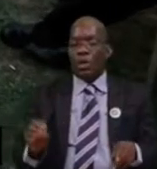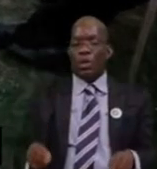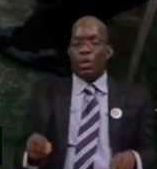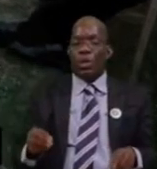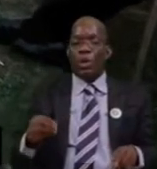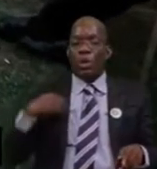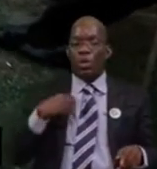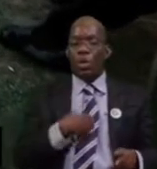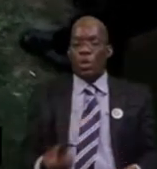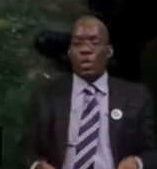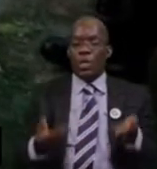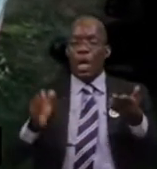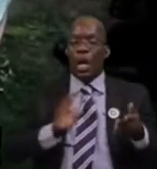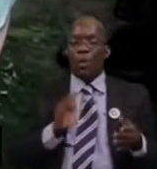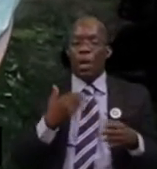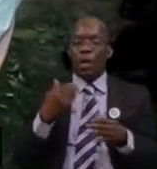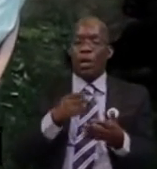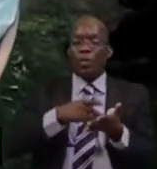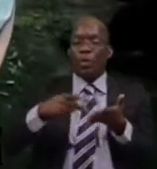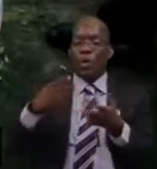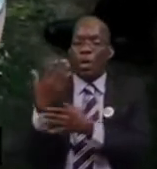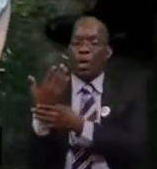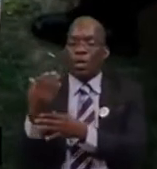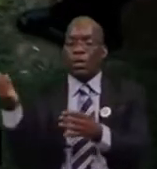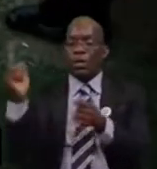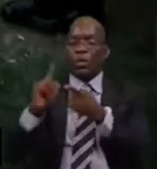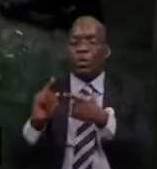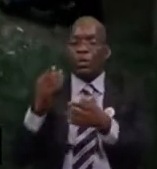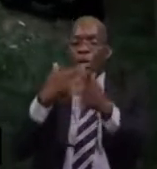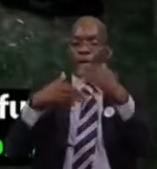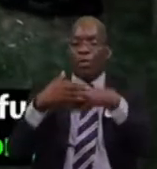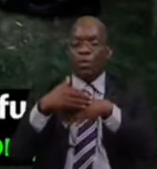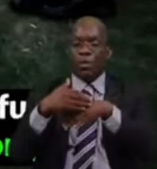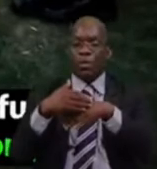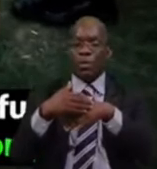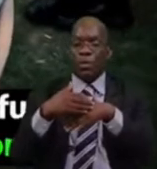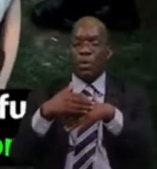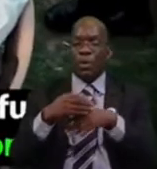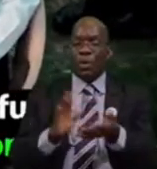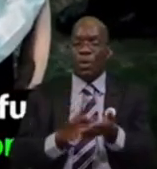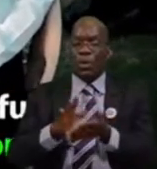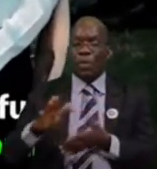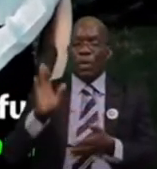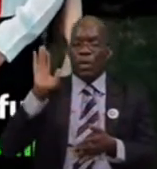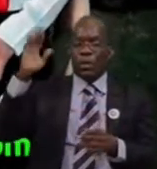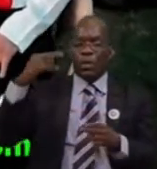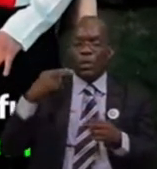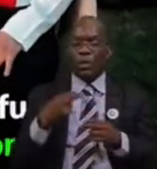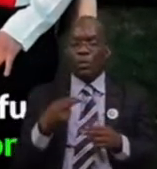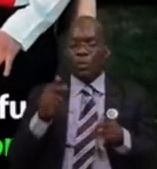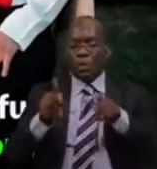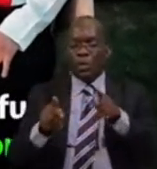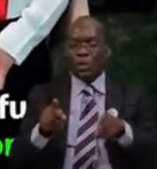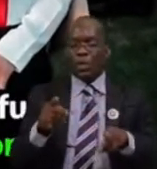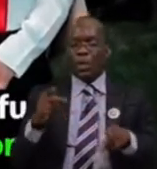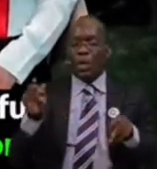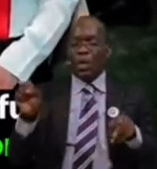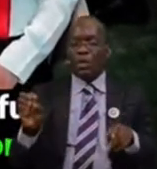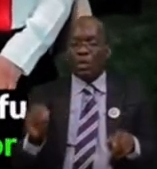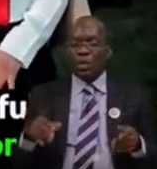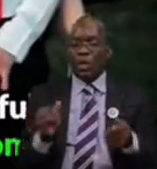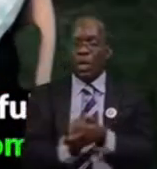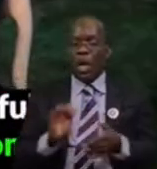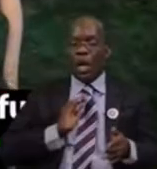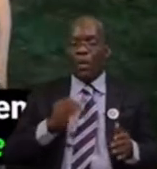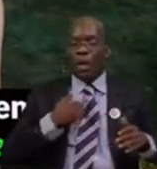أيادي طاهرة نرفع للسماء نمجد شخصه فيكمل